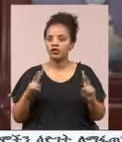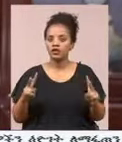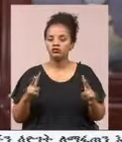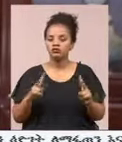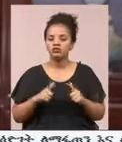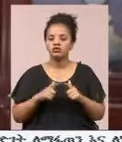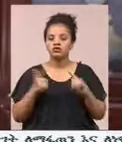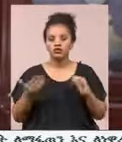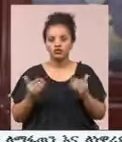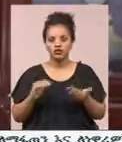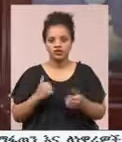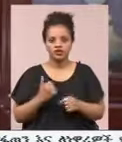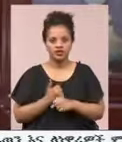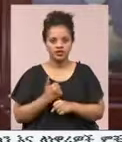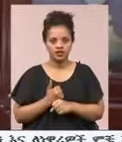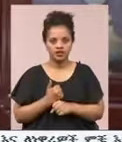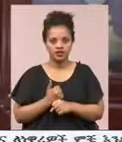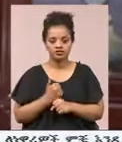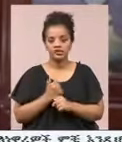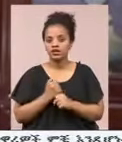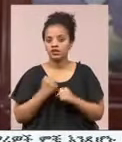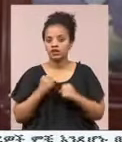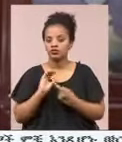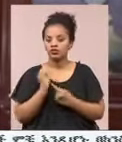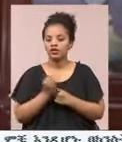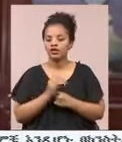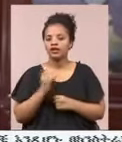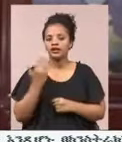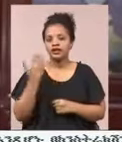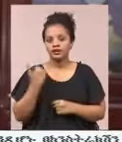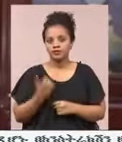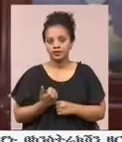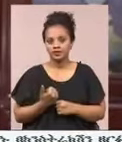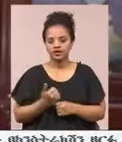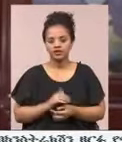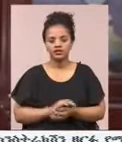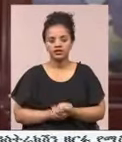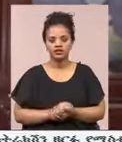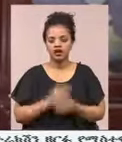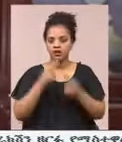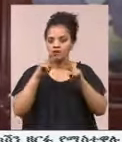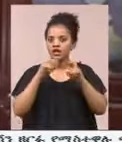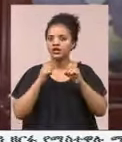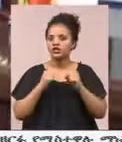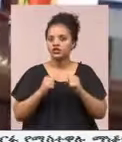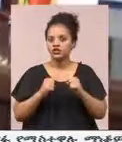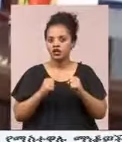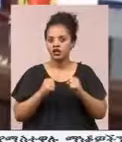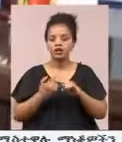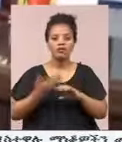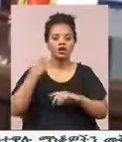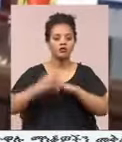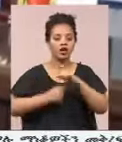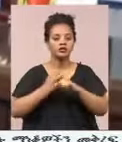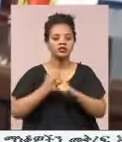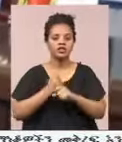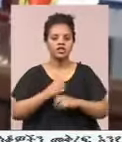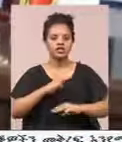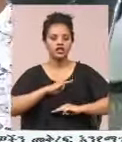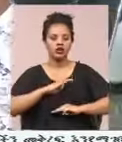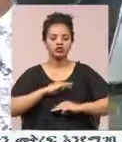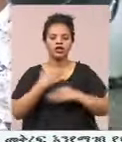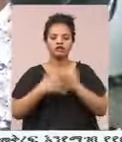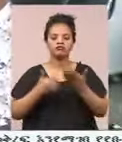ያለ ስራ መስራት የተቻለበት ሁኔታ እንደነበረ ማየት ይቻላል ማለት ነው። ባለፈው ዓመት ለሰራዊቱ